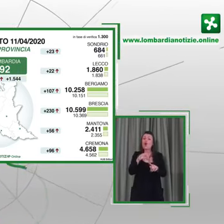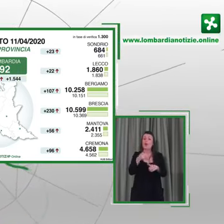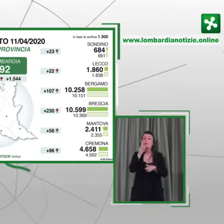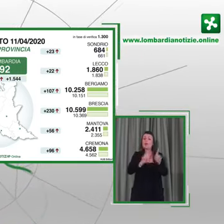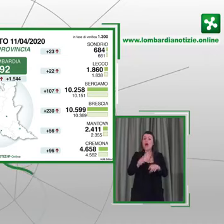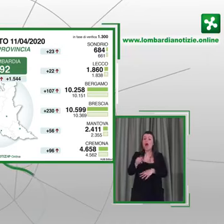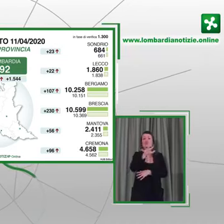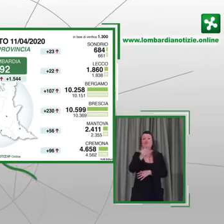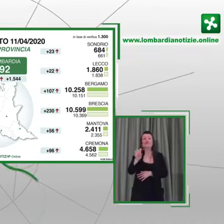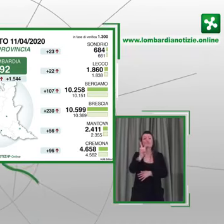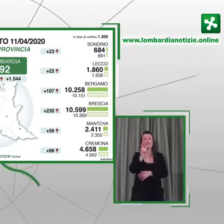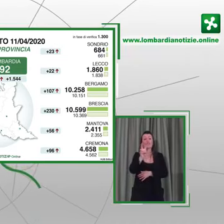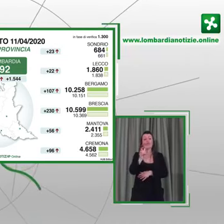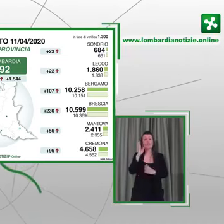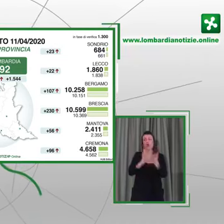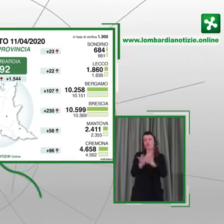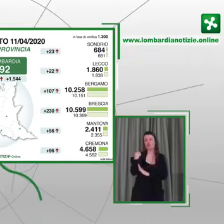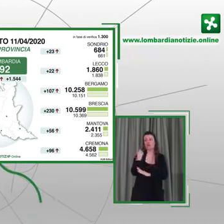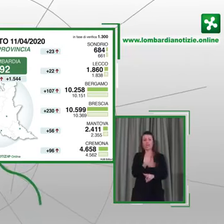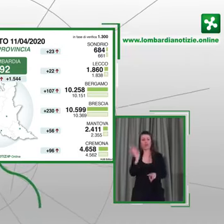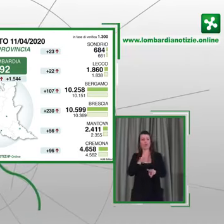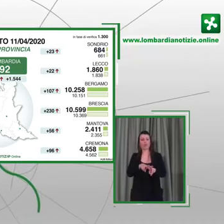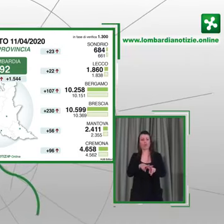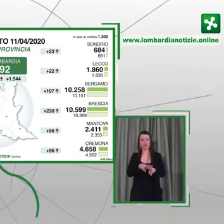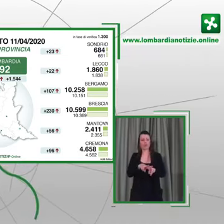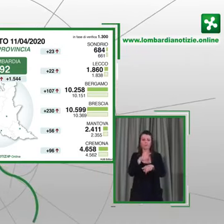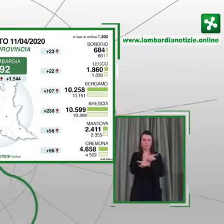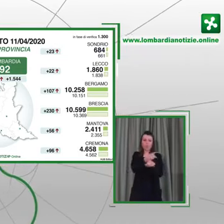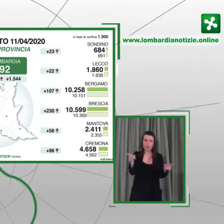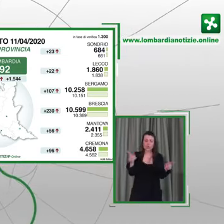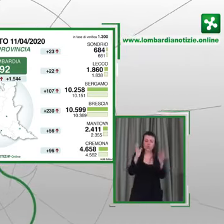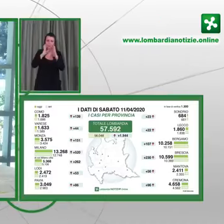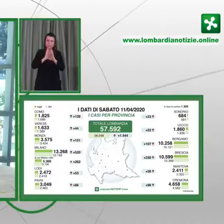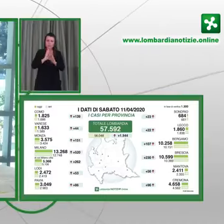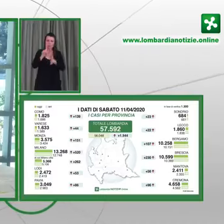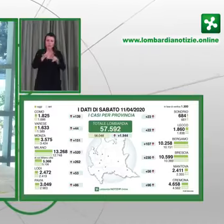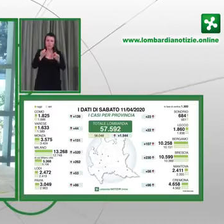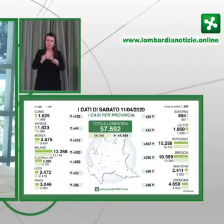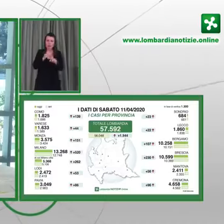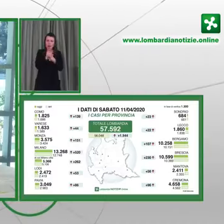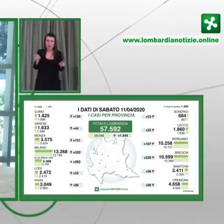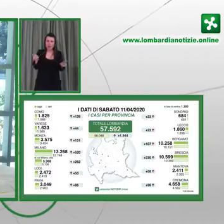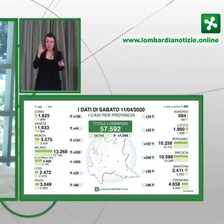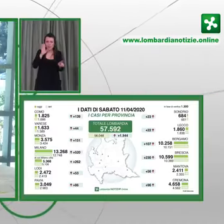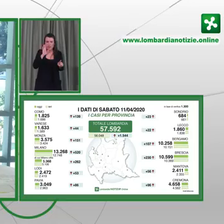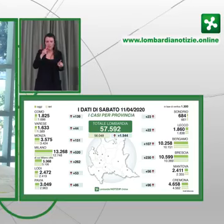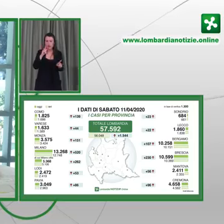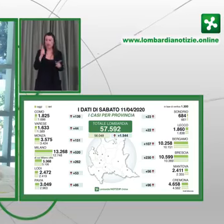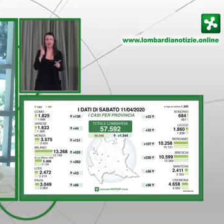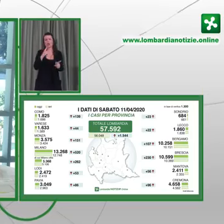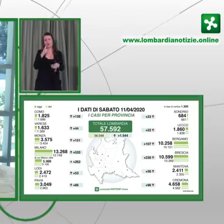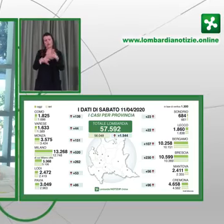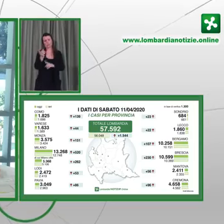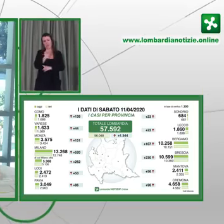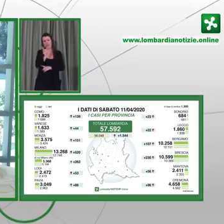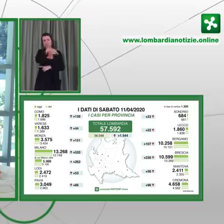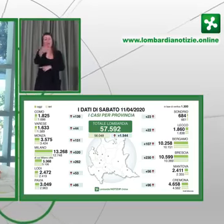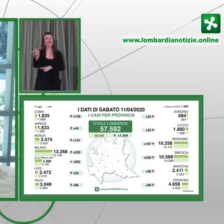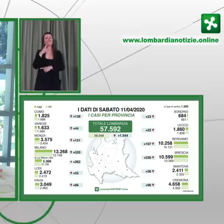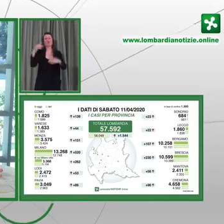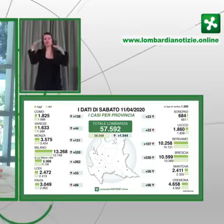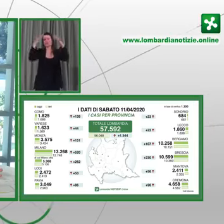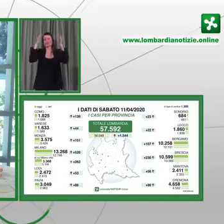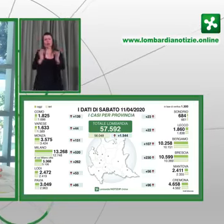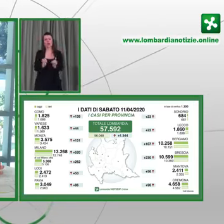doppio rispetto a ieri quindi milanesi non scherziamo rimaniamo in casa non fatevi prendere dalla fobia di dover uscire